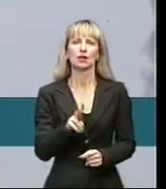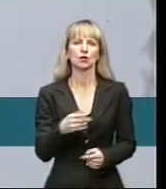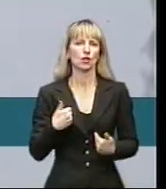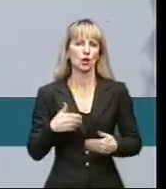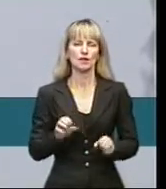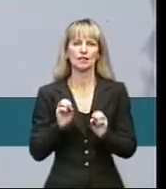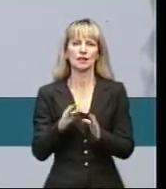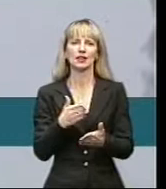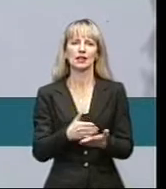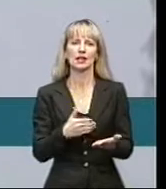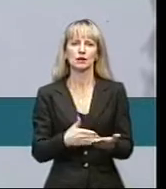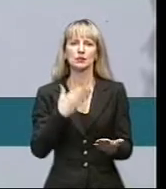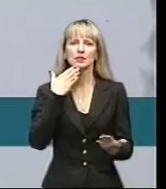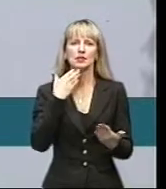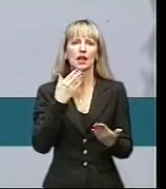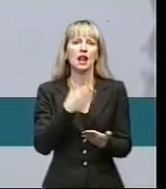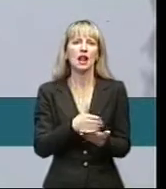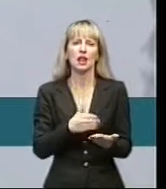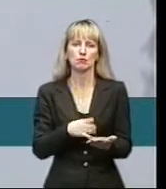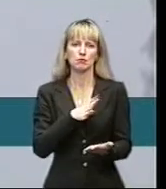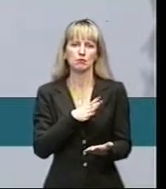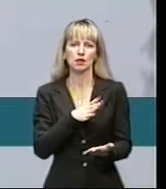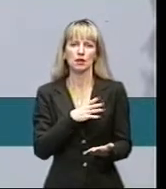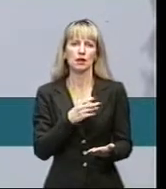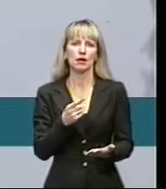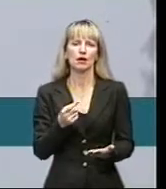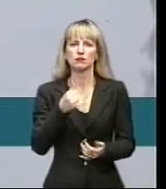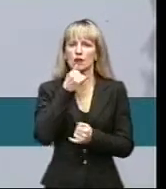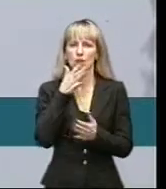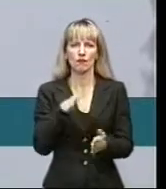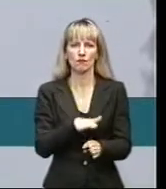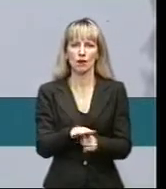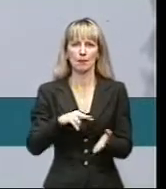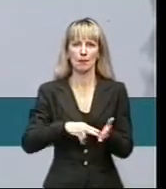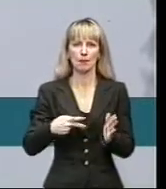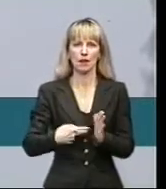здавати хліб, власне, хліба не було, хлібозаготівлі плани не могли виконати.